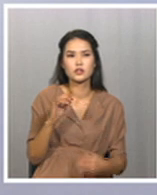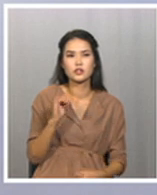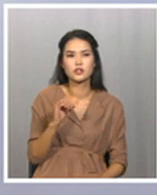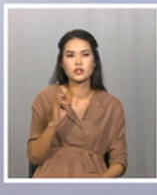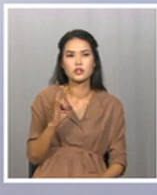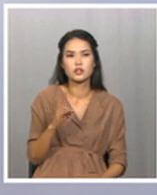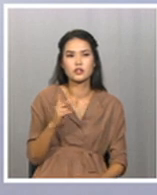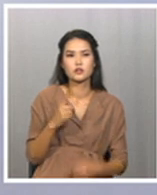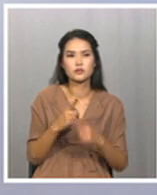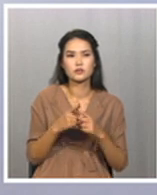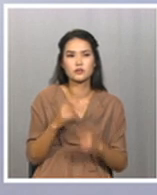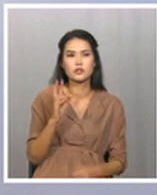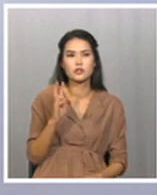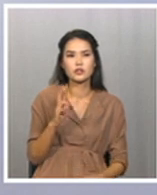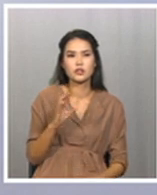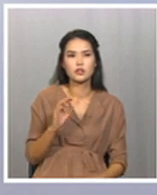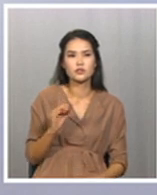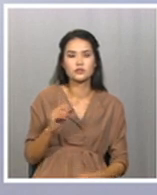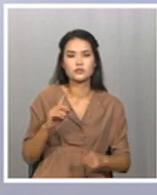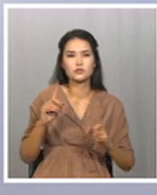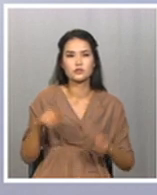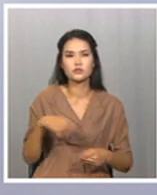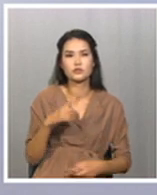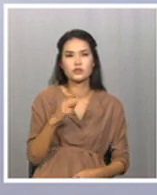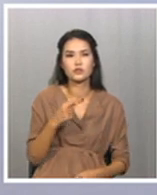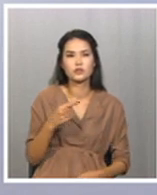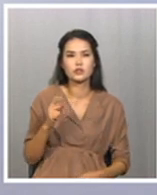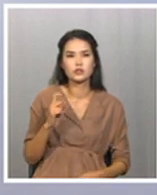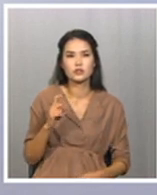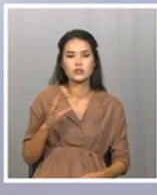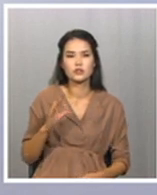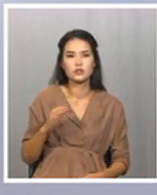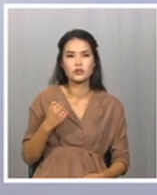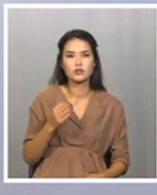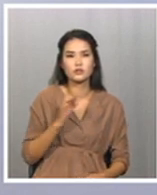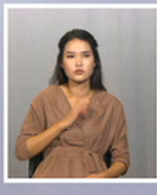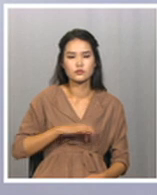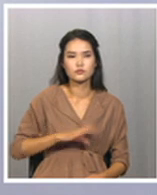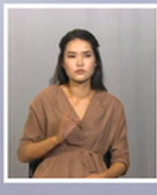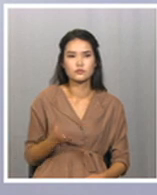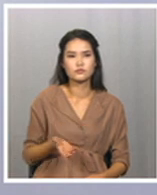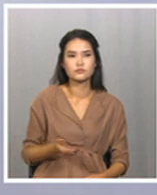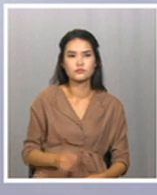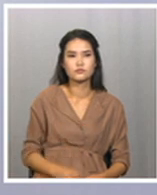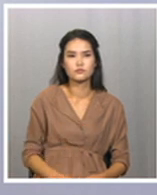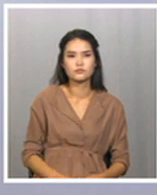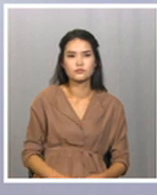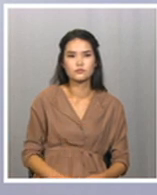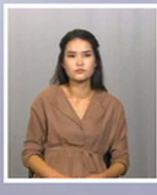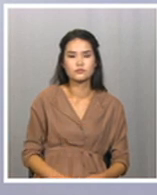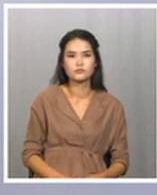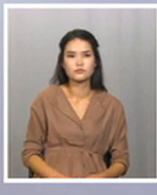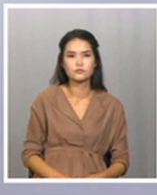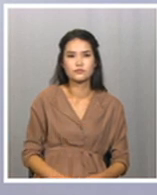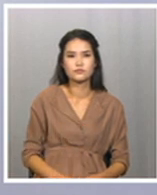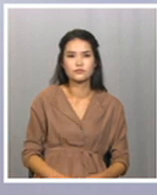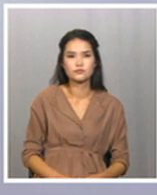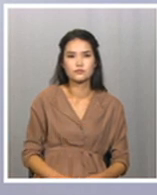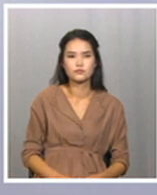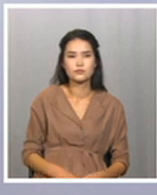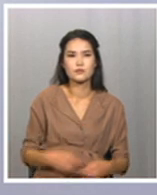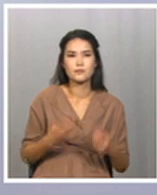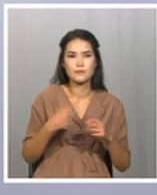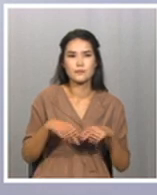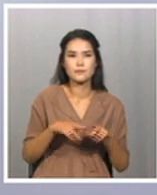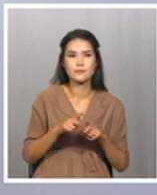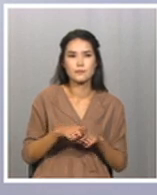ол бізде 1-ге тең болды, игірік 0 минус 4-бітін 4-ден 3-ге тең болды, x 0 минус 2-ден 1-ге тең болды. Орнына қоятын